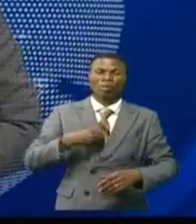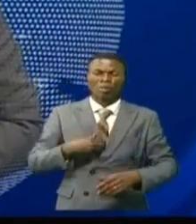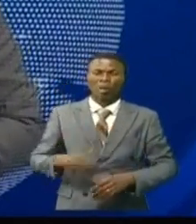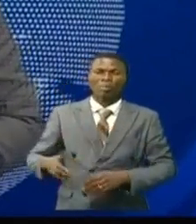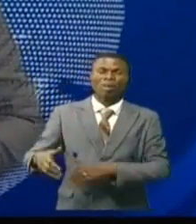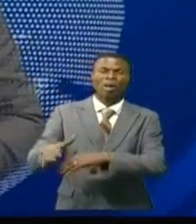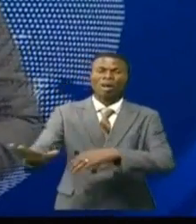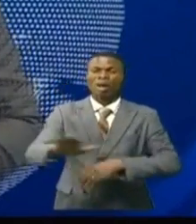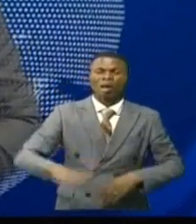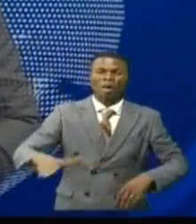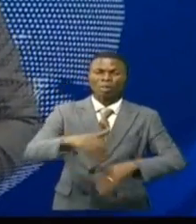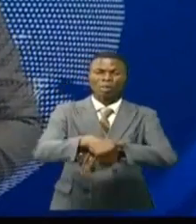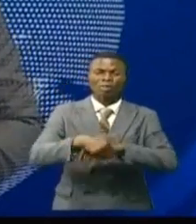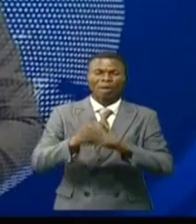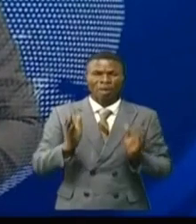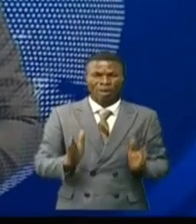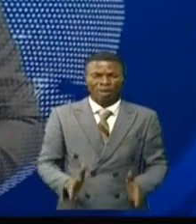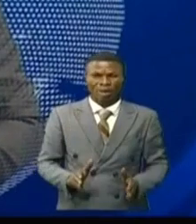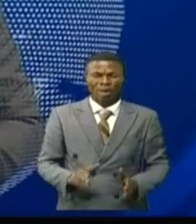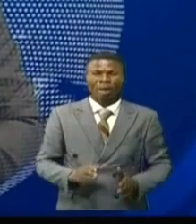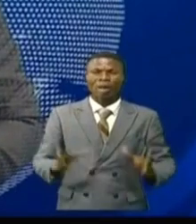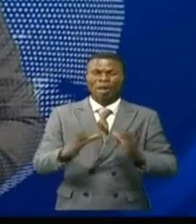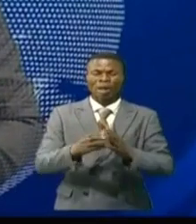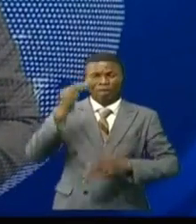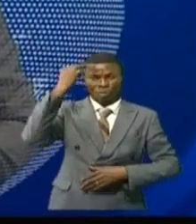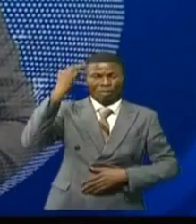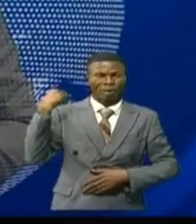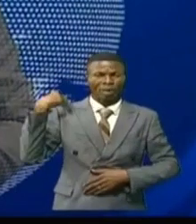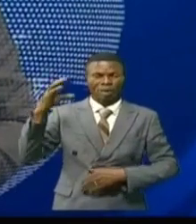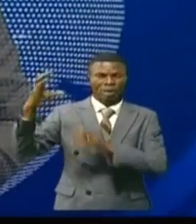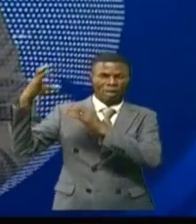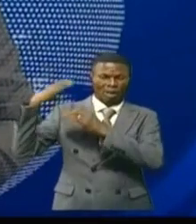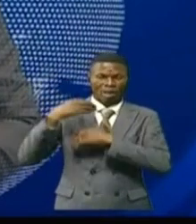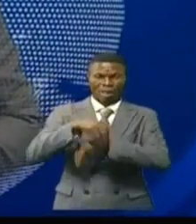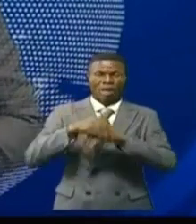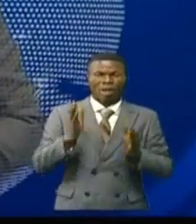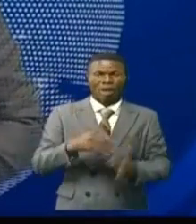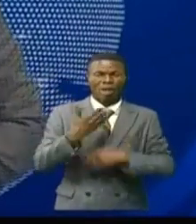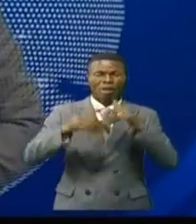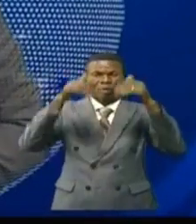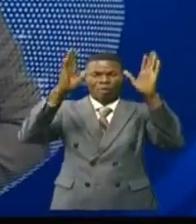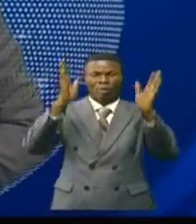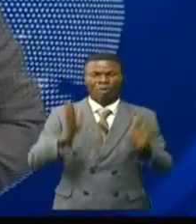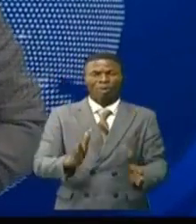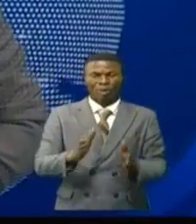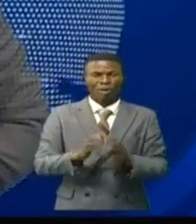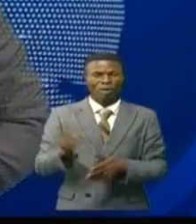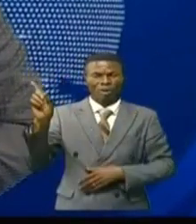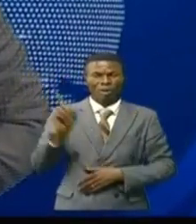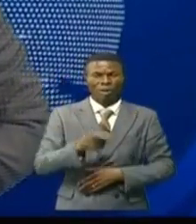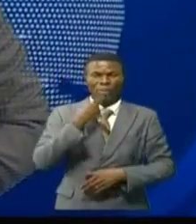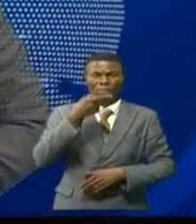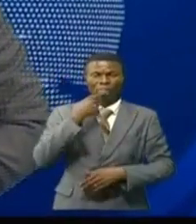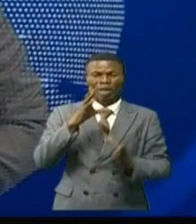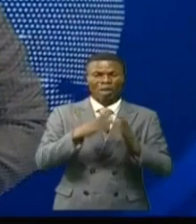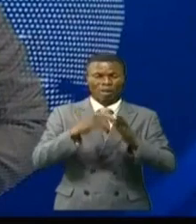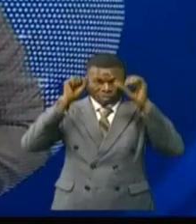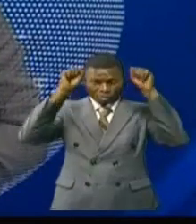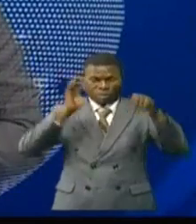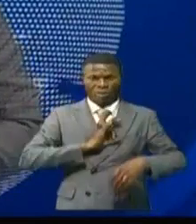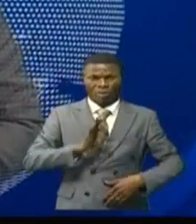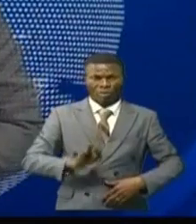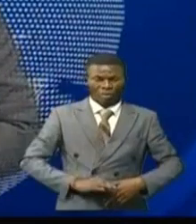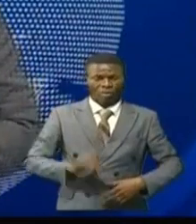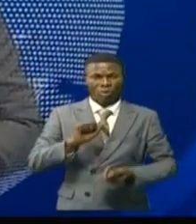Royaume-Uni, Sophie Rees, qui accompagnait le ministre d'État britannique en charge des affaires étrangères, Lord Ahmad, a évoqué avec le président Tshisekedi